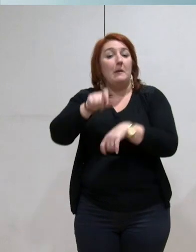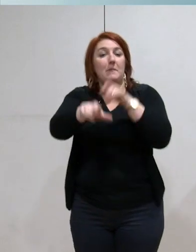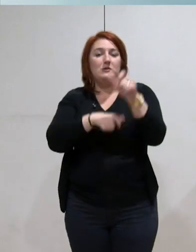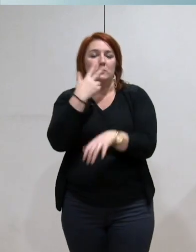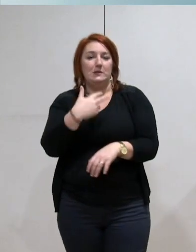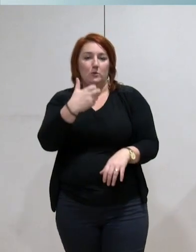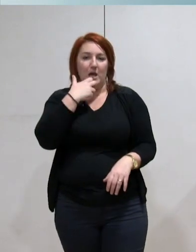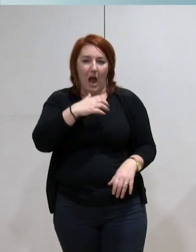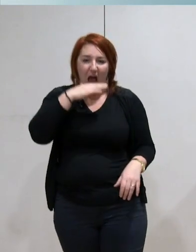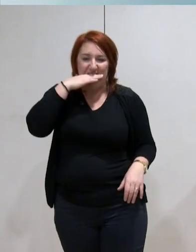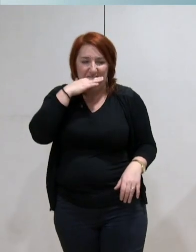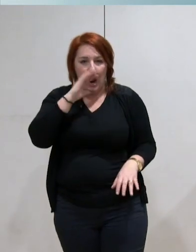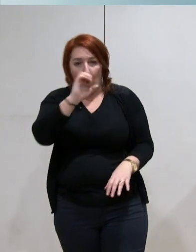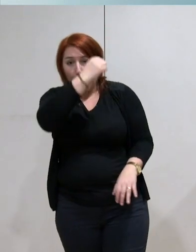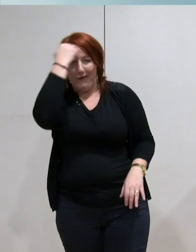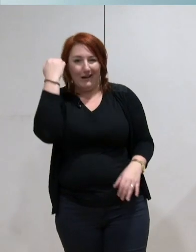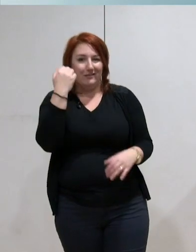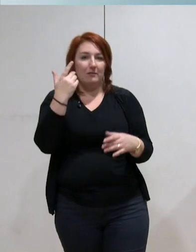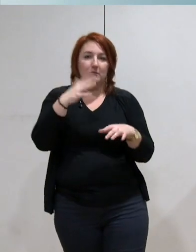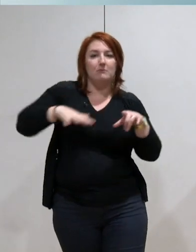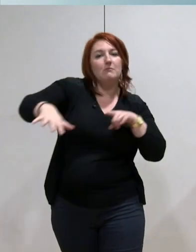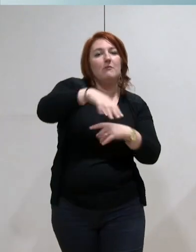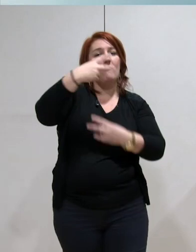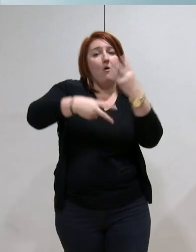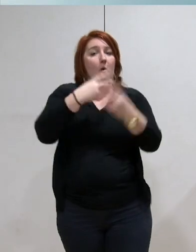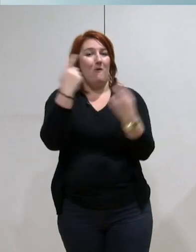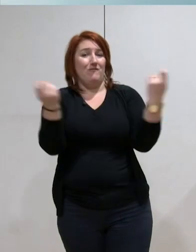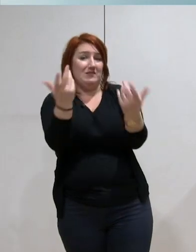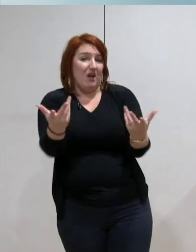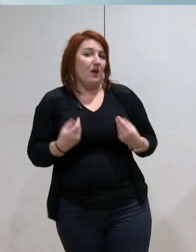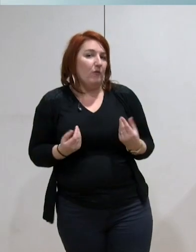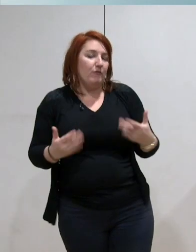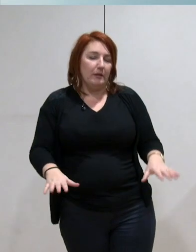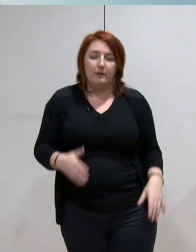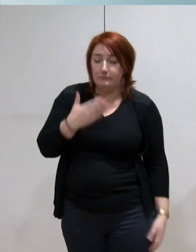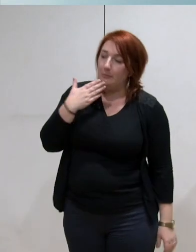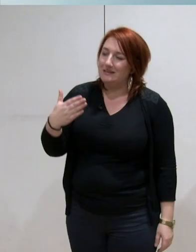ce festival sur le voironé je vous remercie très bien